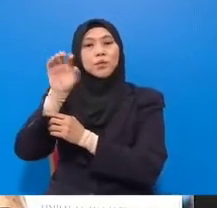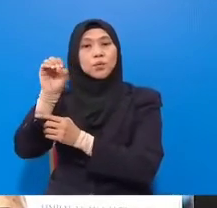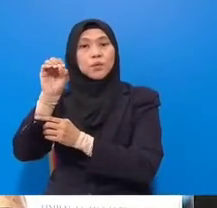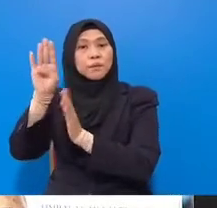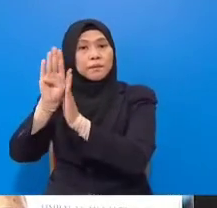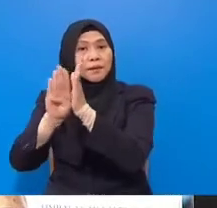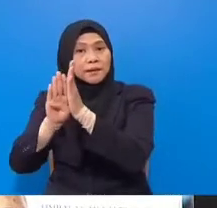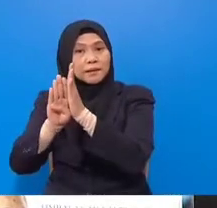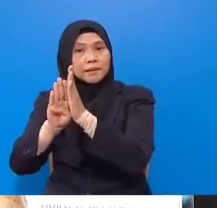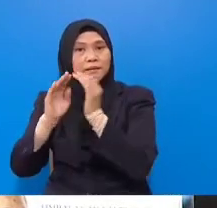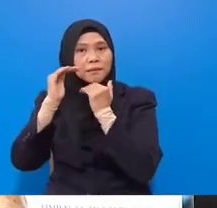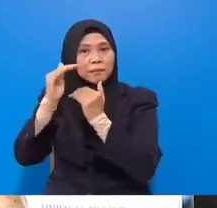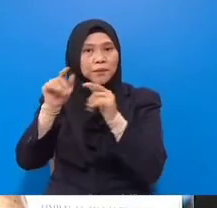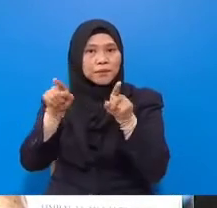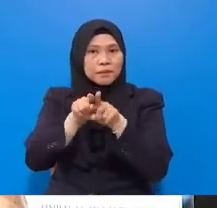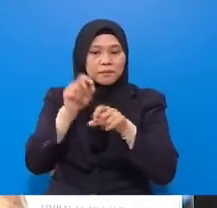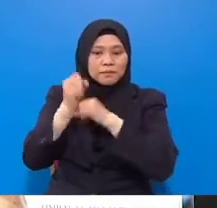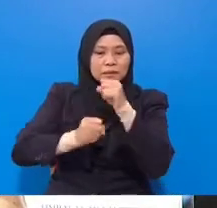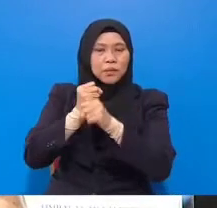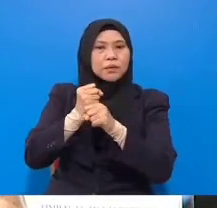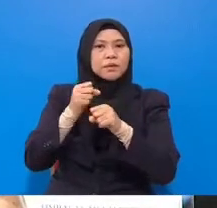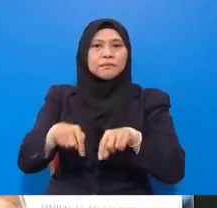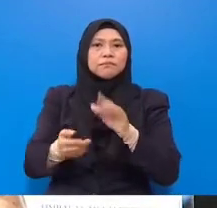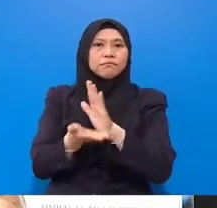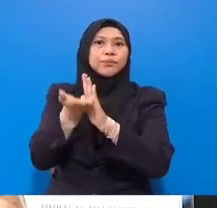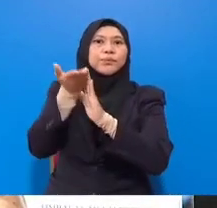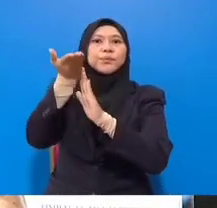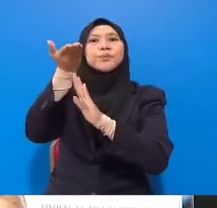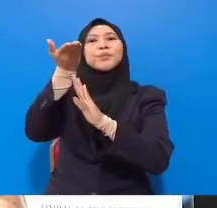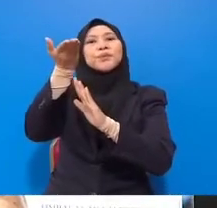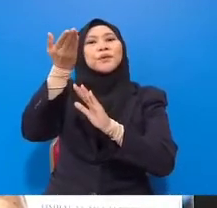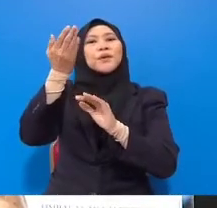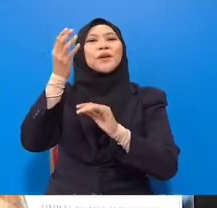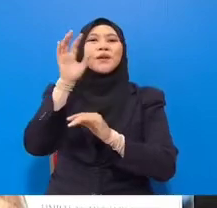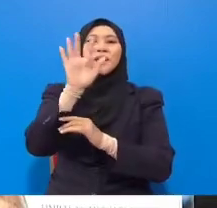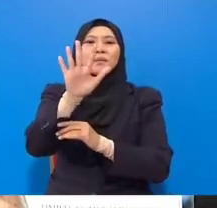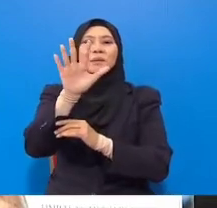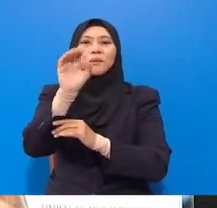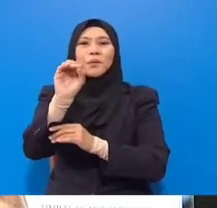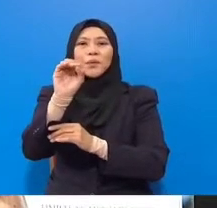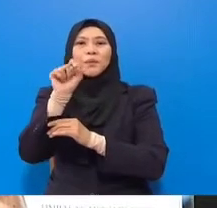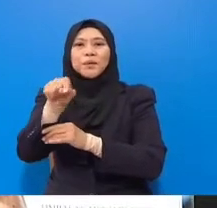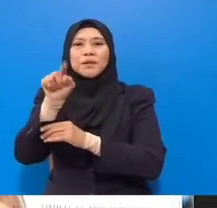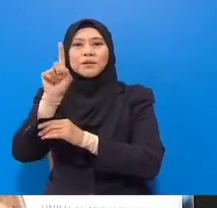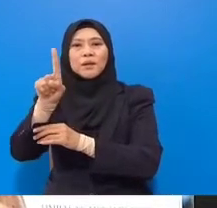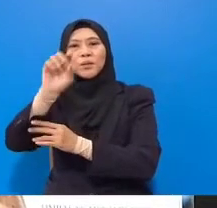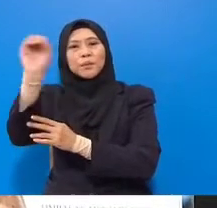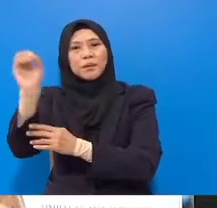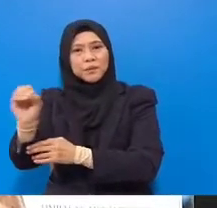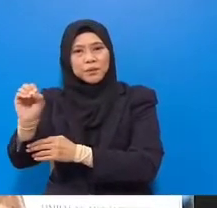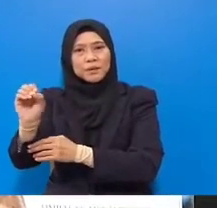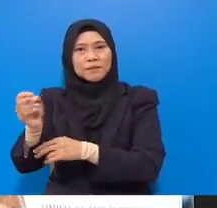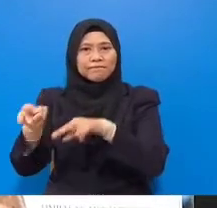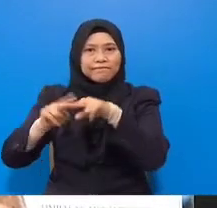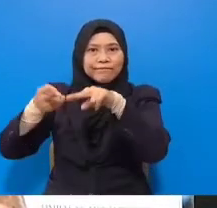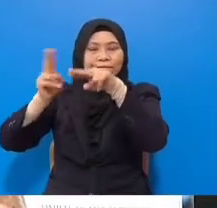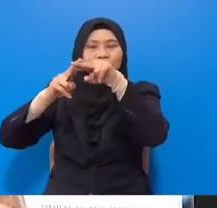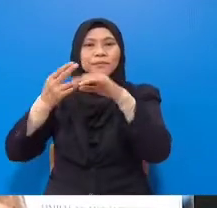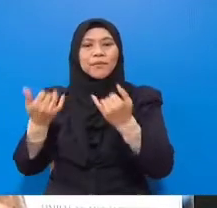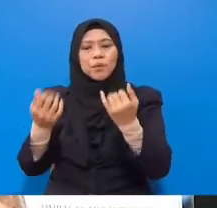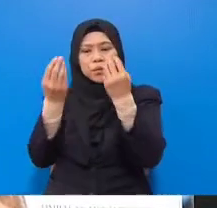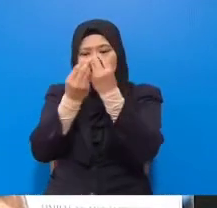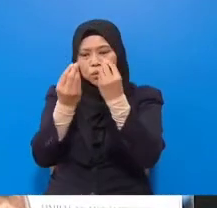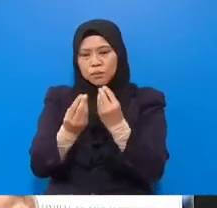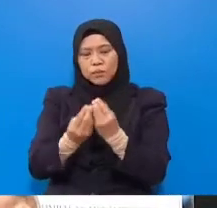enam pilihan bagi tempo yang sama tahun ini yaitu peningkatan sebanyak 50 puluhan 100 jumlah